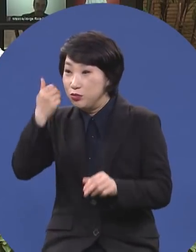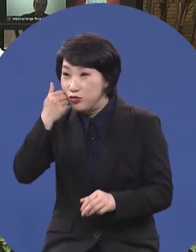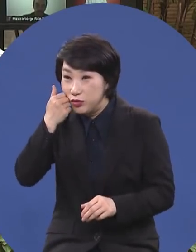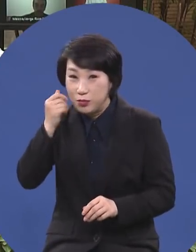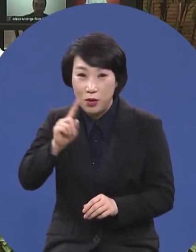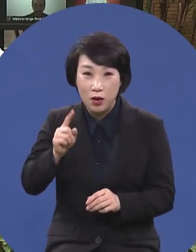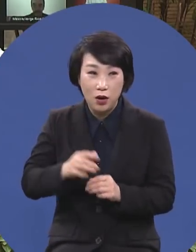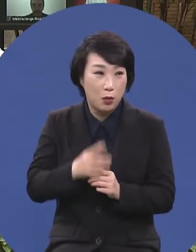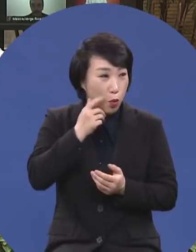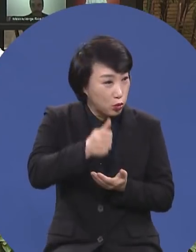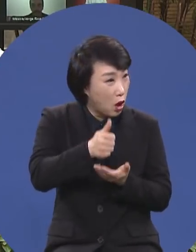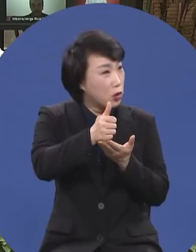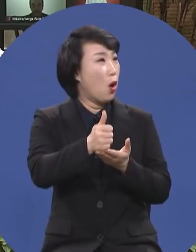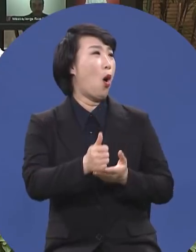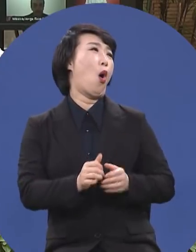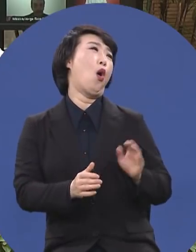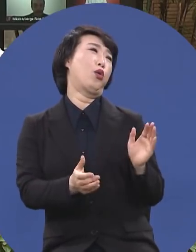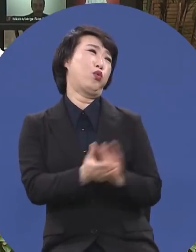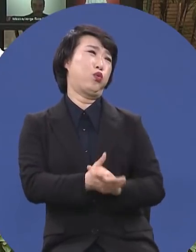목사님 참